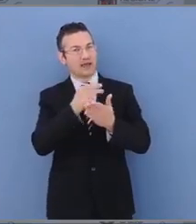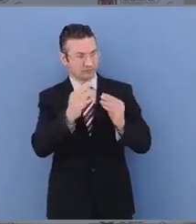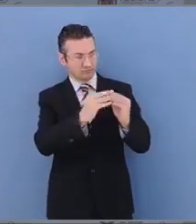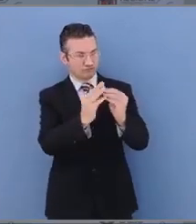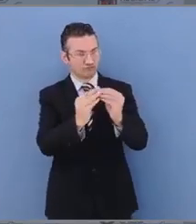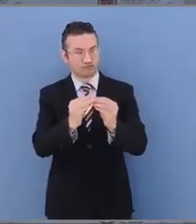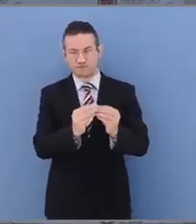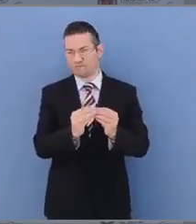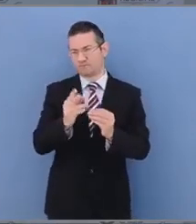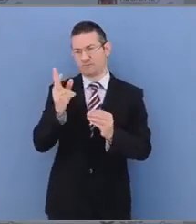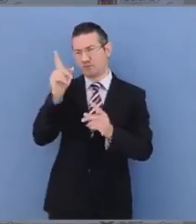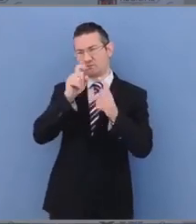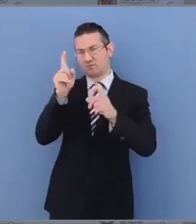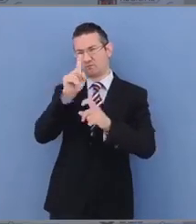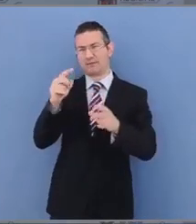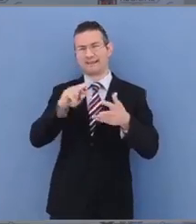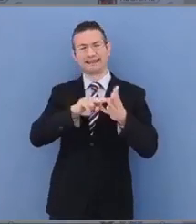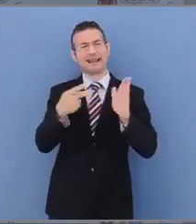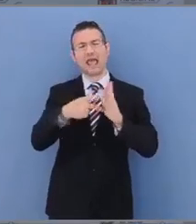gamba e ce la faremo